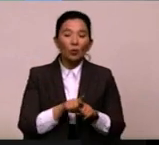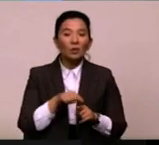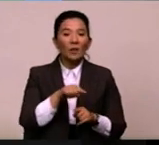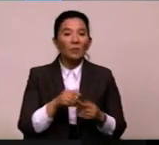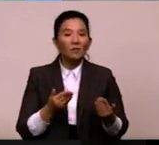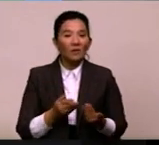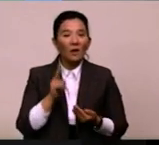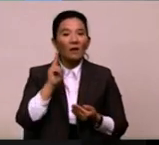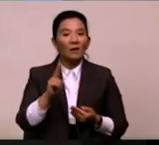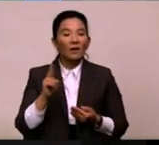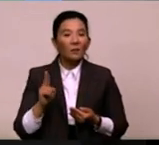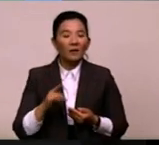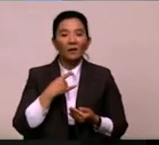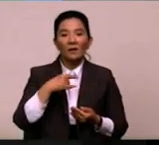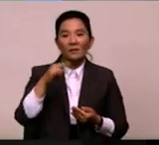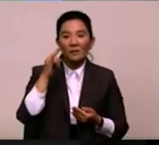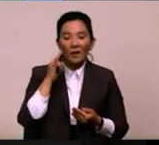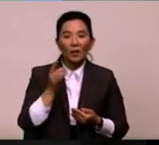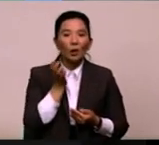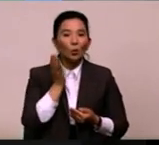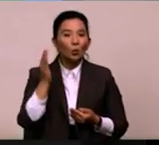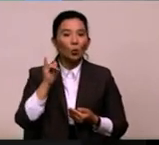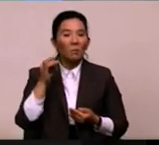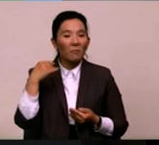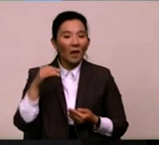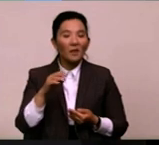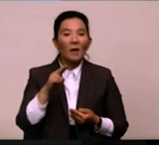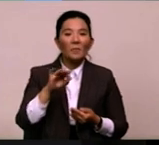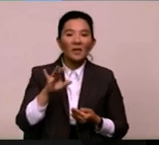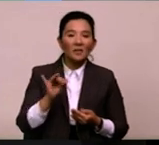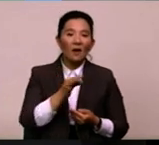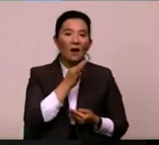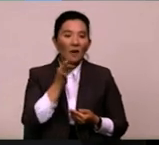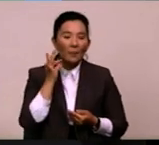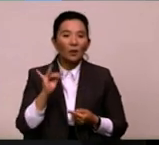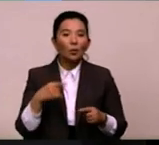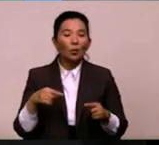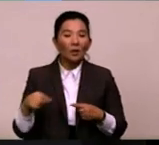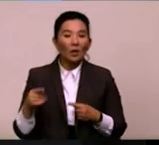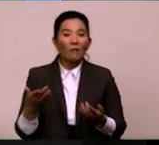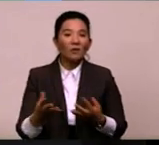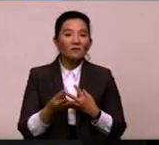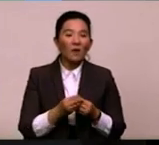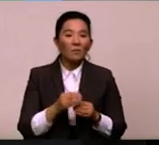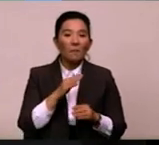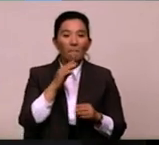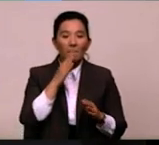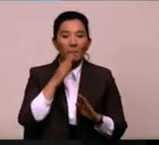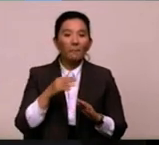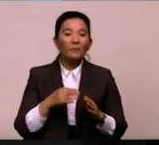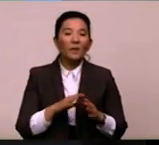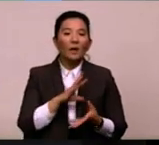и каракалпаки, казахи, туркмены, персы, арабы и другие. И вот мы с вами подходим